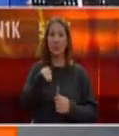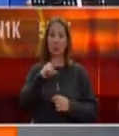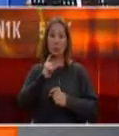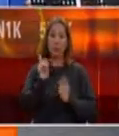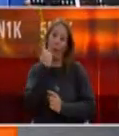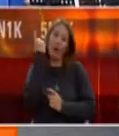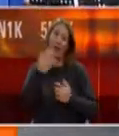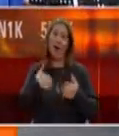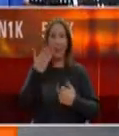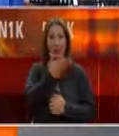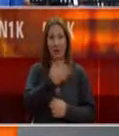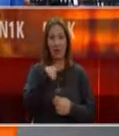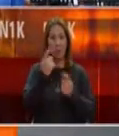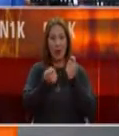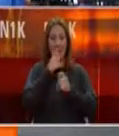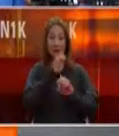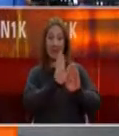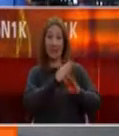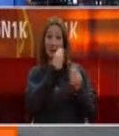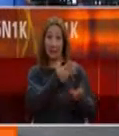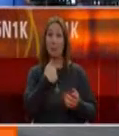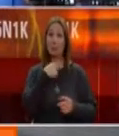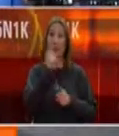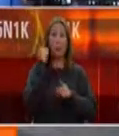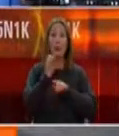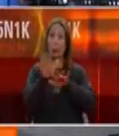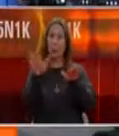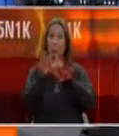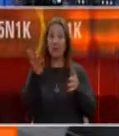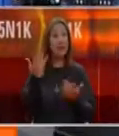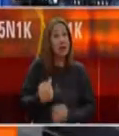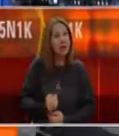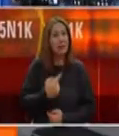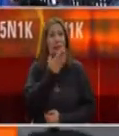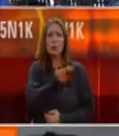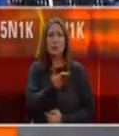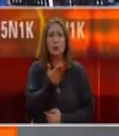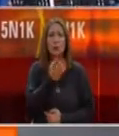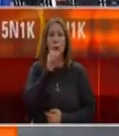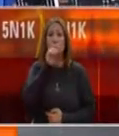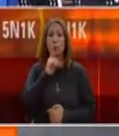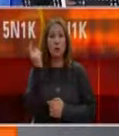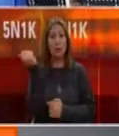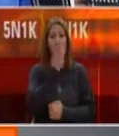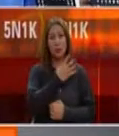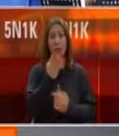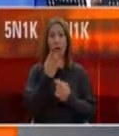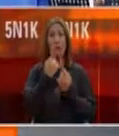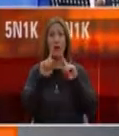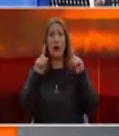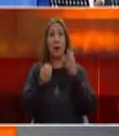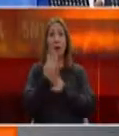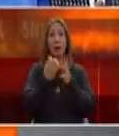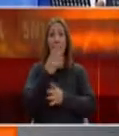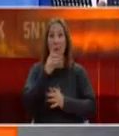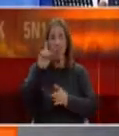ve bizim görevimiz biraz siz onları destekliyorsunuz, biz de onları duyuruyoruz. Ne hissediyorsunuz? 100 fark yaratanı bulduk çıkarttık 4 yıl